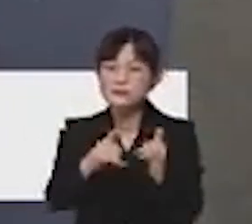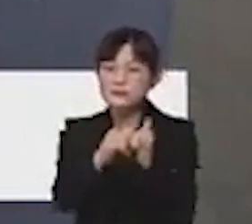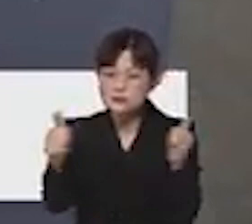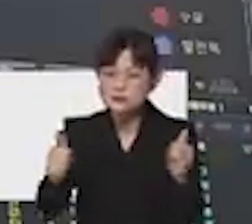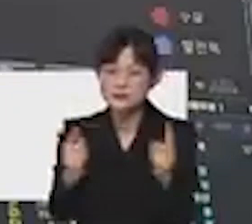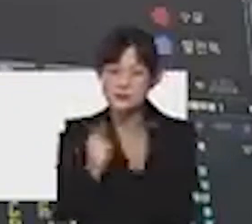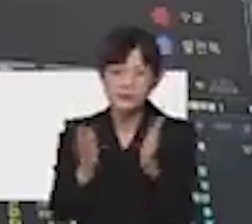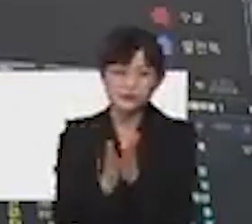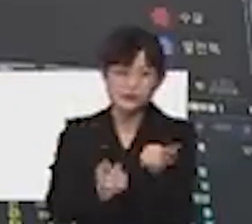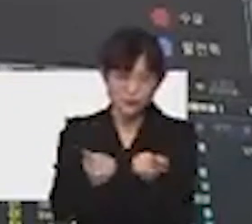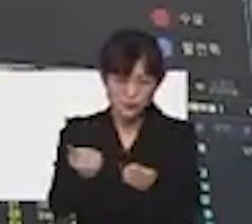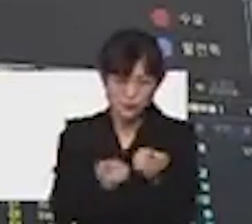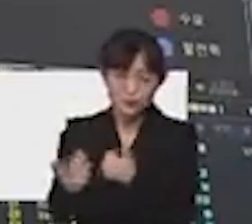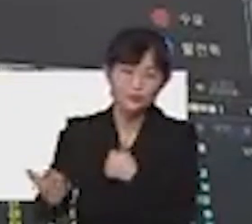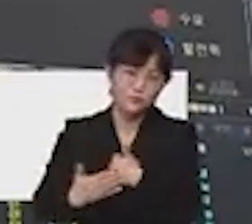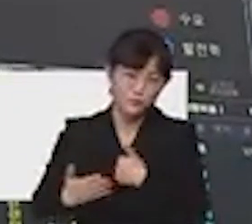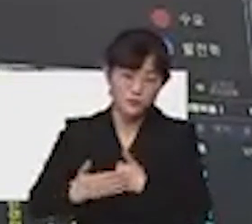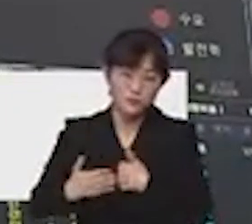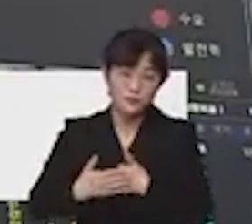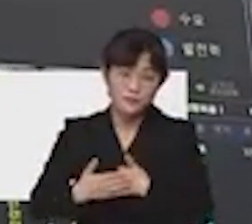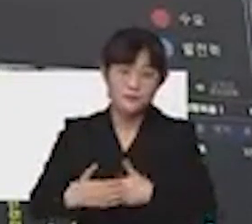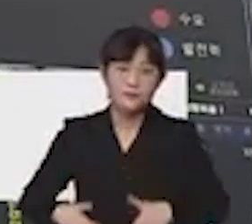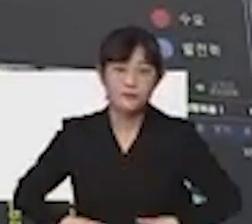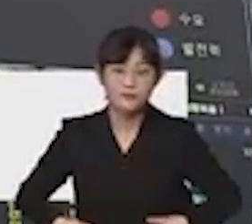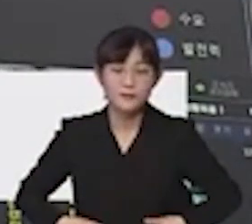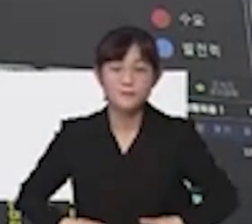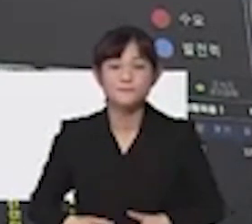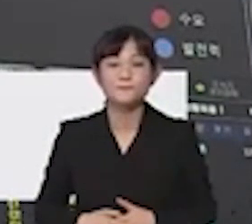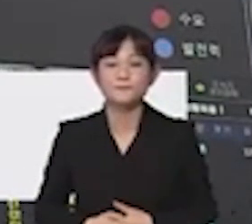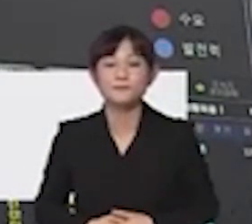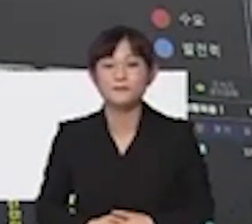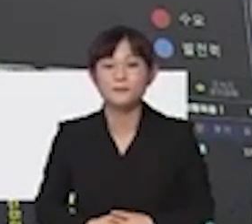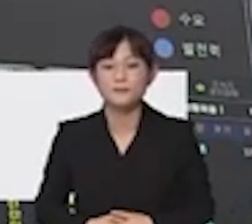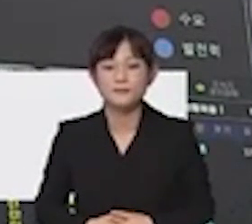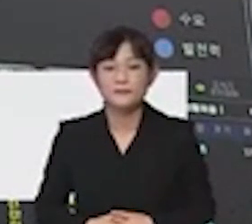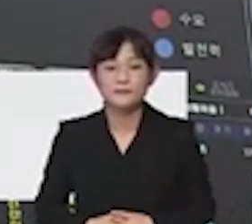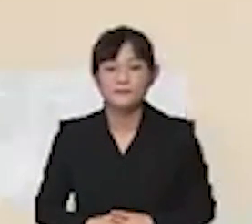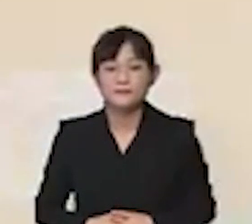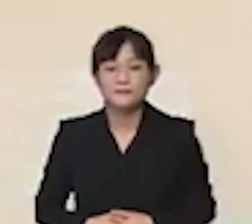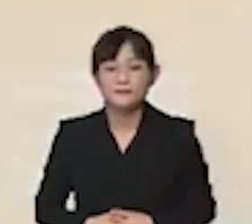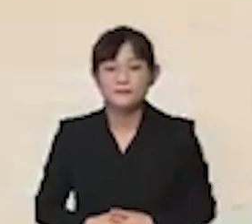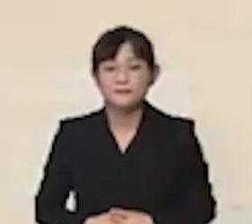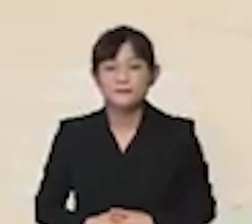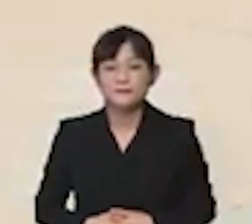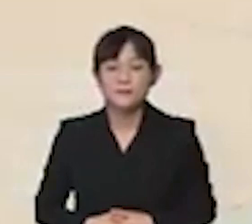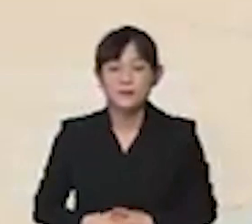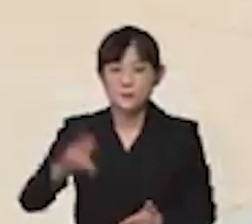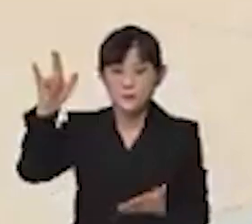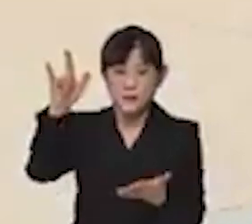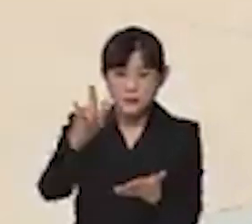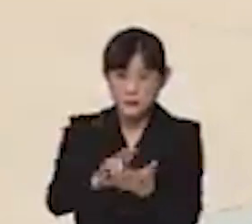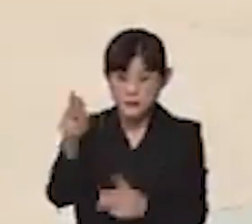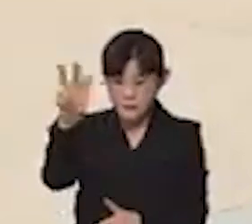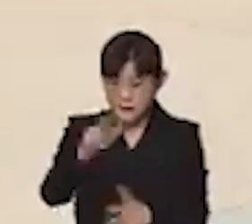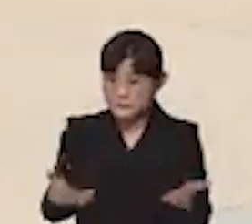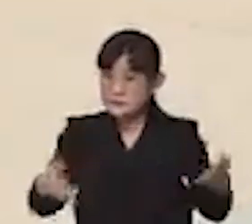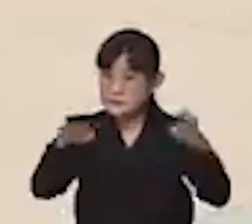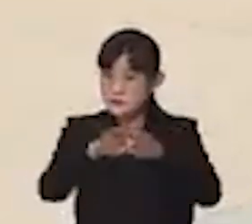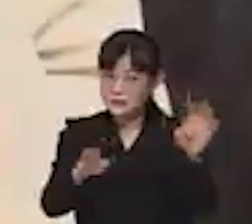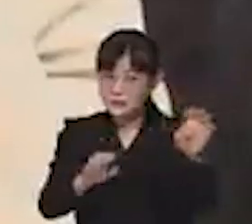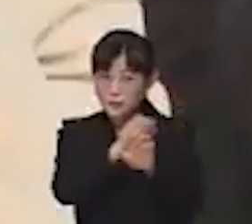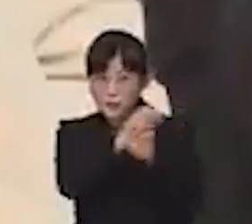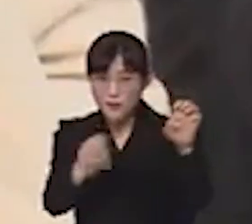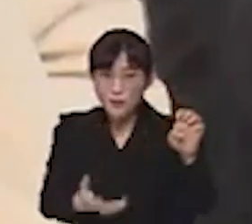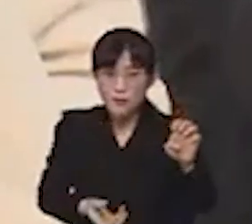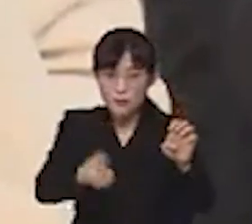현장에서 그렇게 해줘야 협조를 해줘야지 이제 이게 운영이 가능하기 때문에. 태양광 발전 시설의